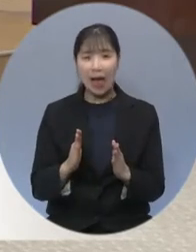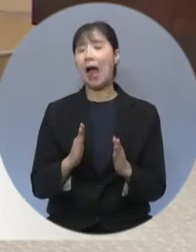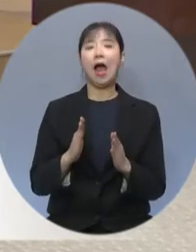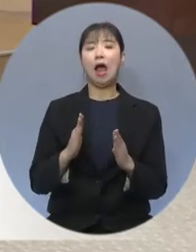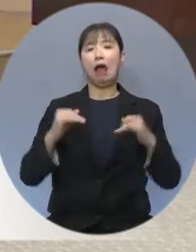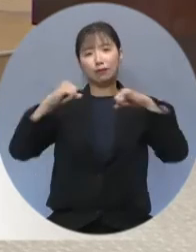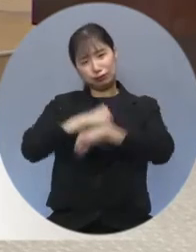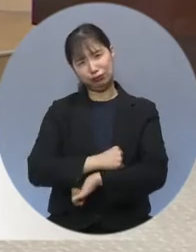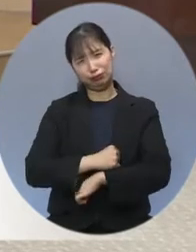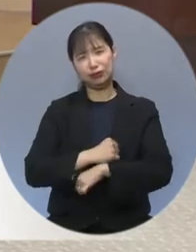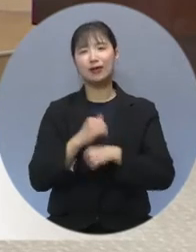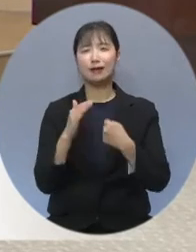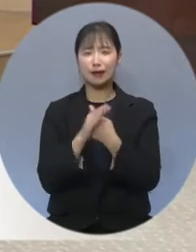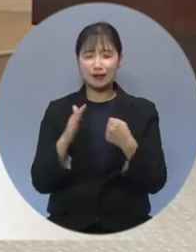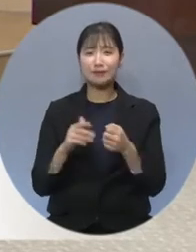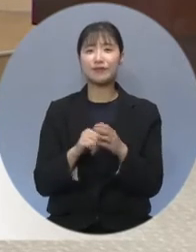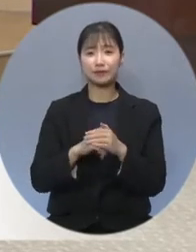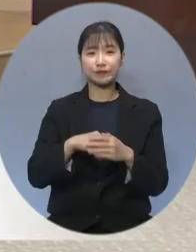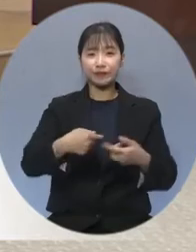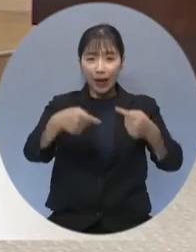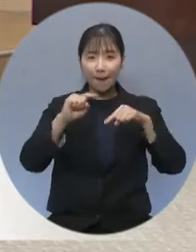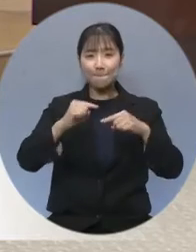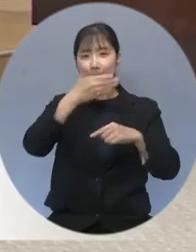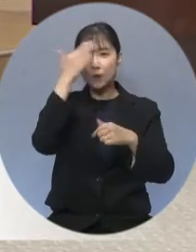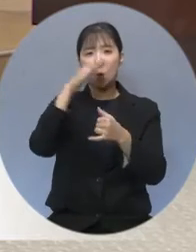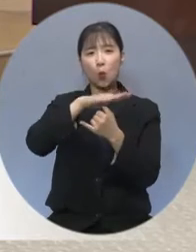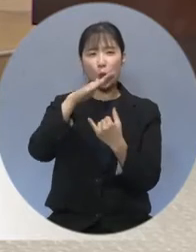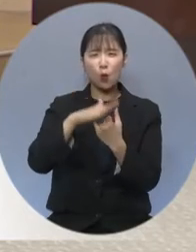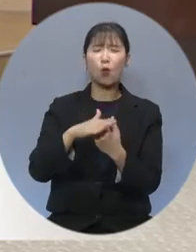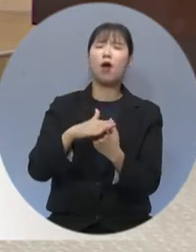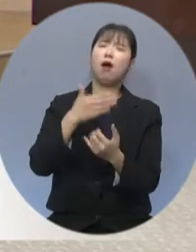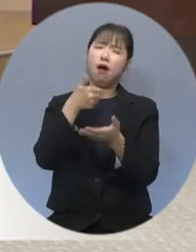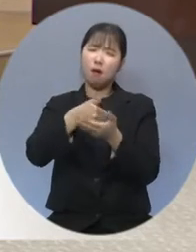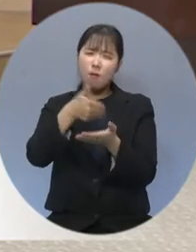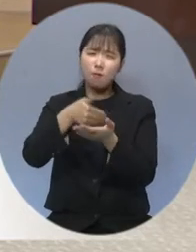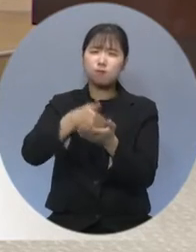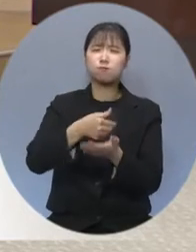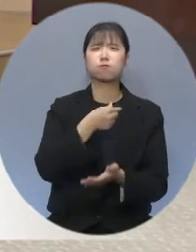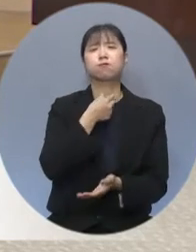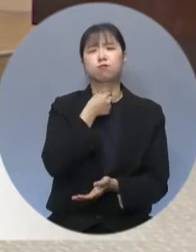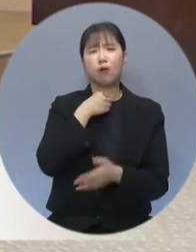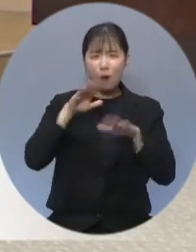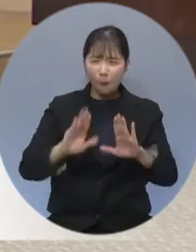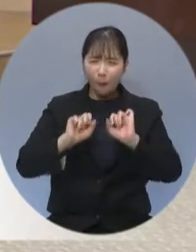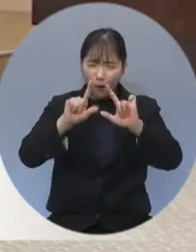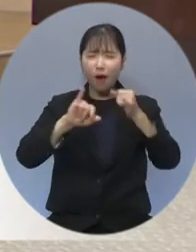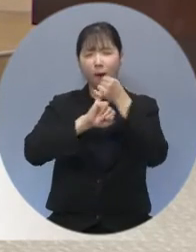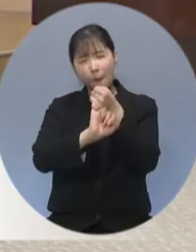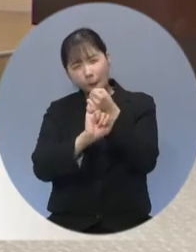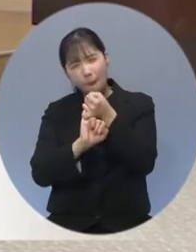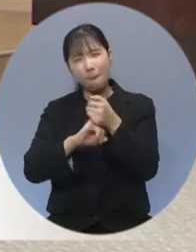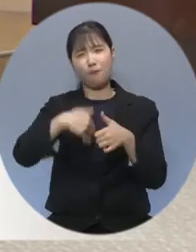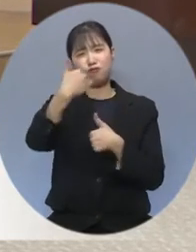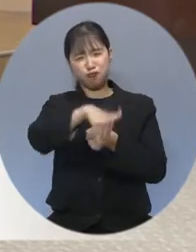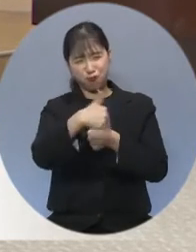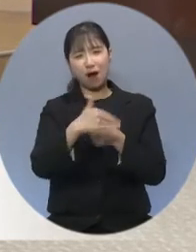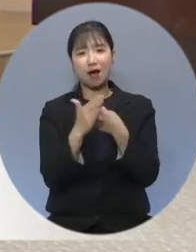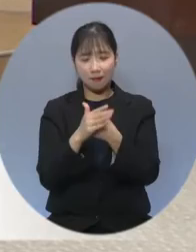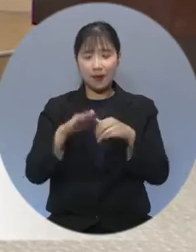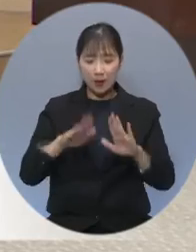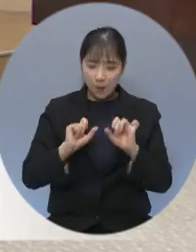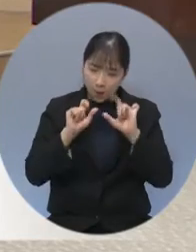막힌 거죠. 그래서 사실은 이 참가 청소년들이 굉장히 많은 요구가 있었어요. 올해는 꼭 해주십시오. 그래서 저희가